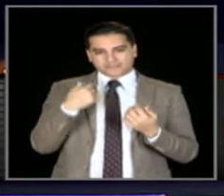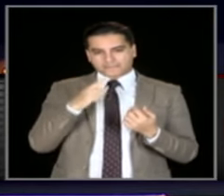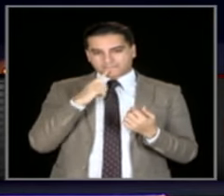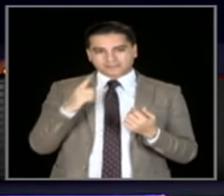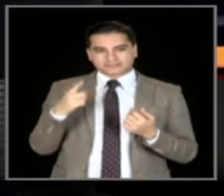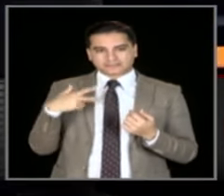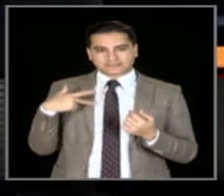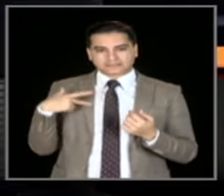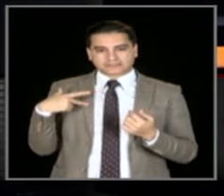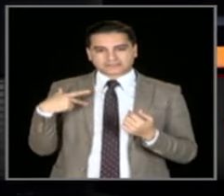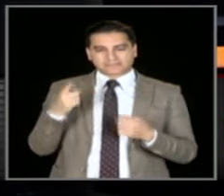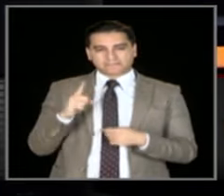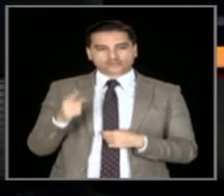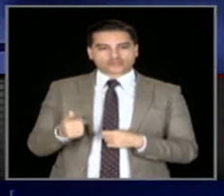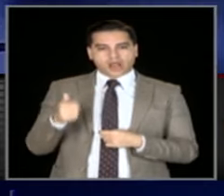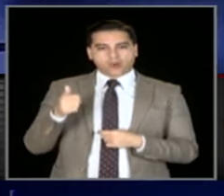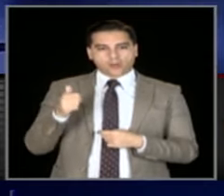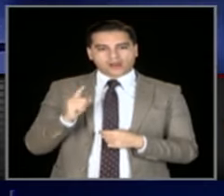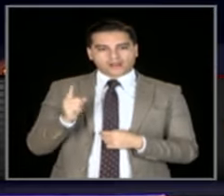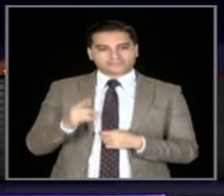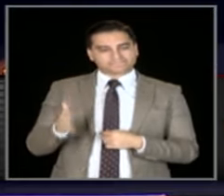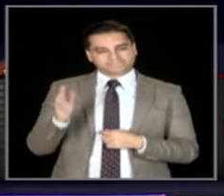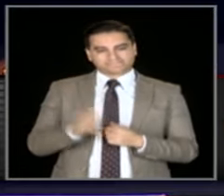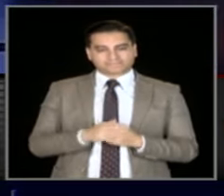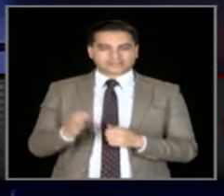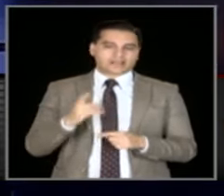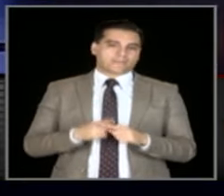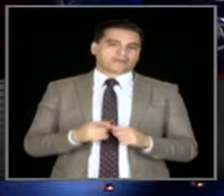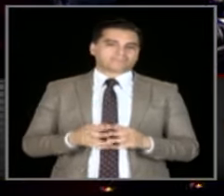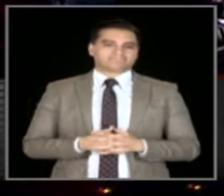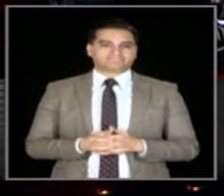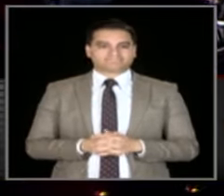ولكن مش اول امبراطور. اوكي، اجابه خاطئه.